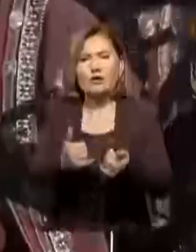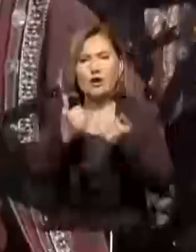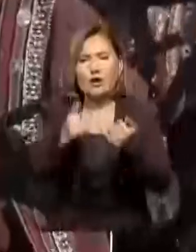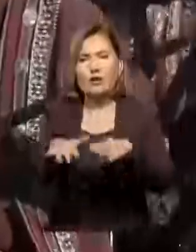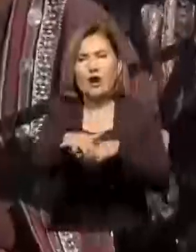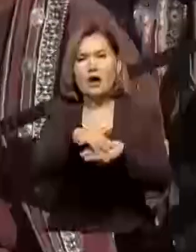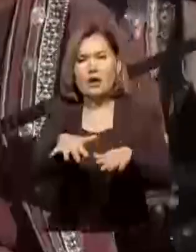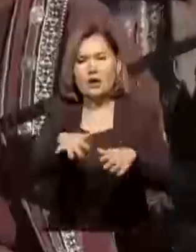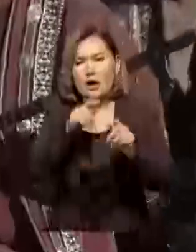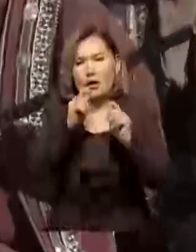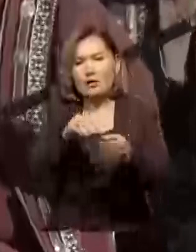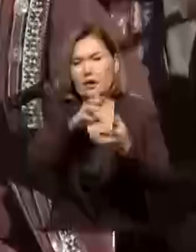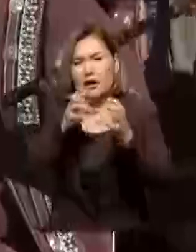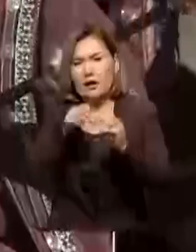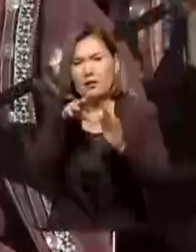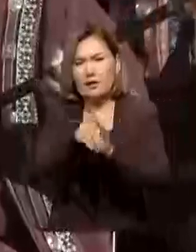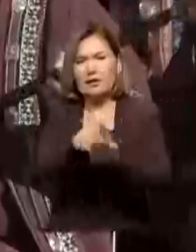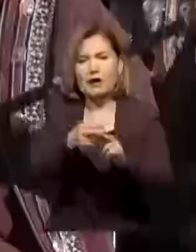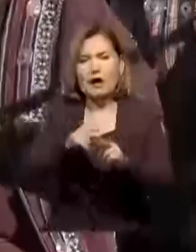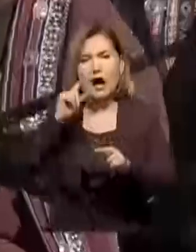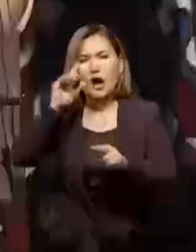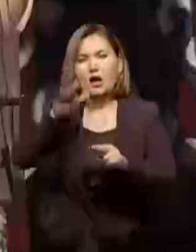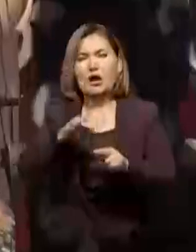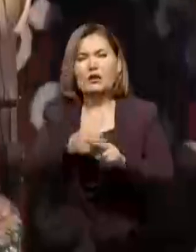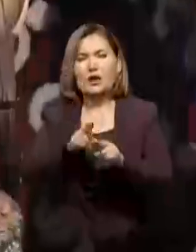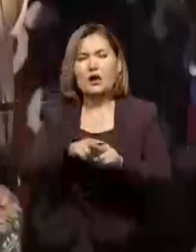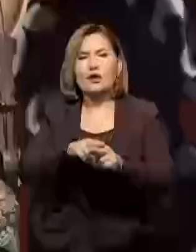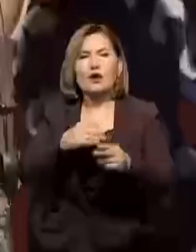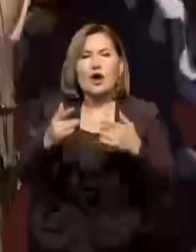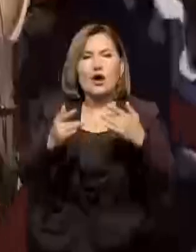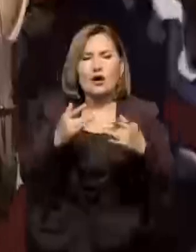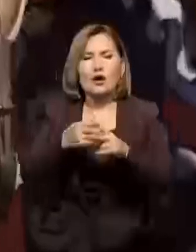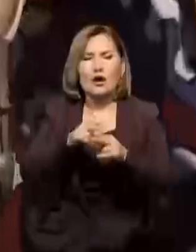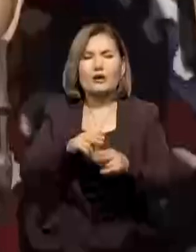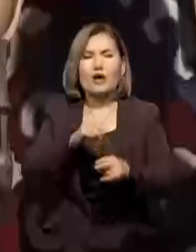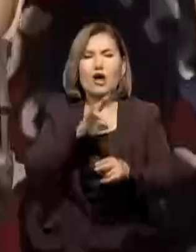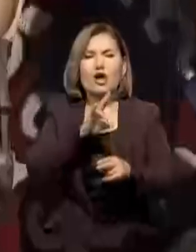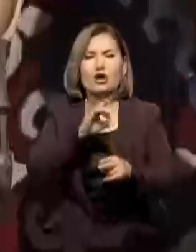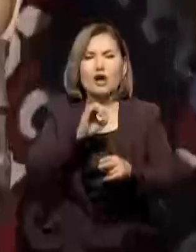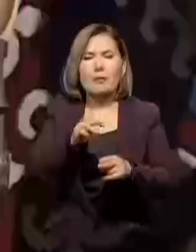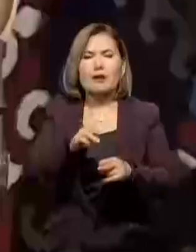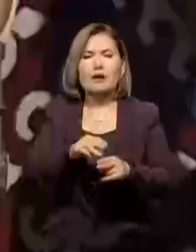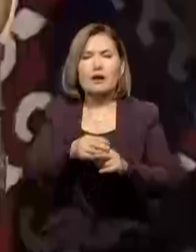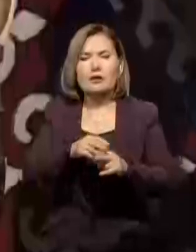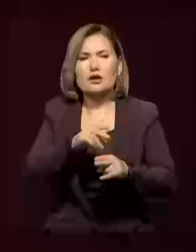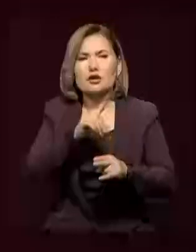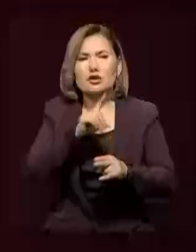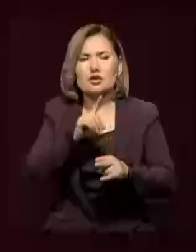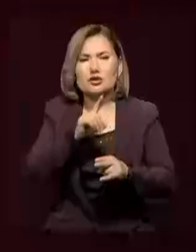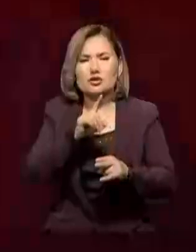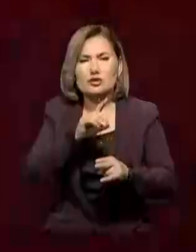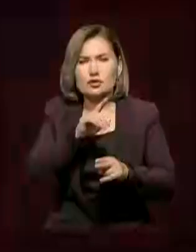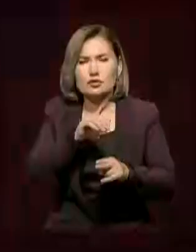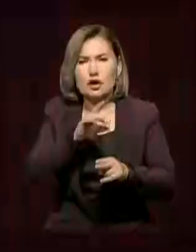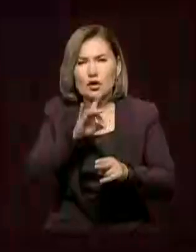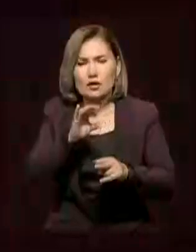туындыларды паш етті. Олардың қатарында әйгілі опера жұлдыздары Нұржамал Үсенбаева мен Сүндет Байғожин, эстрада жұлдызы